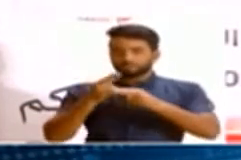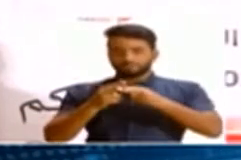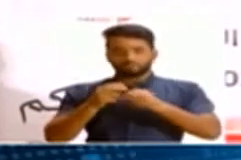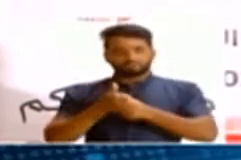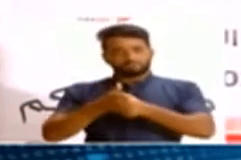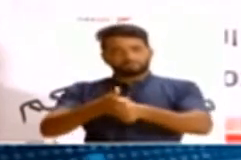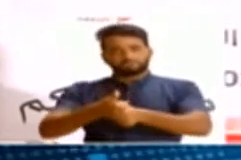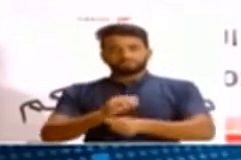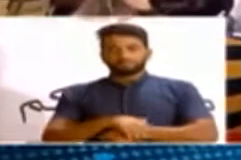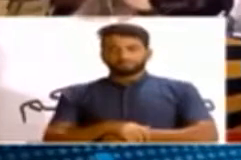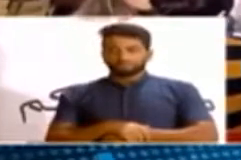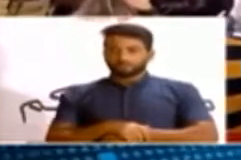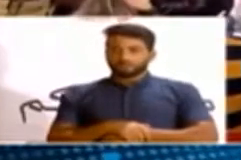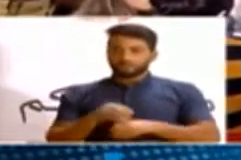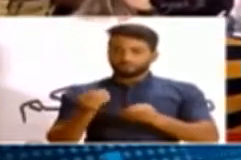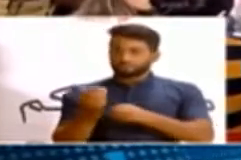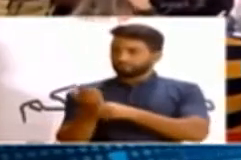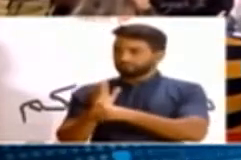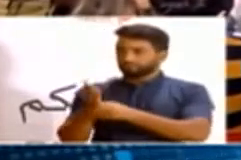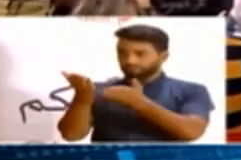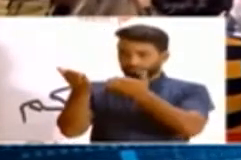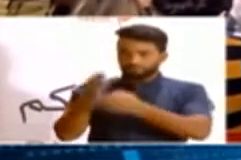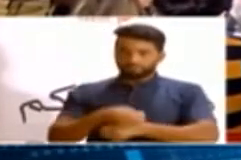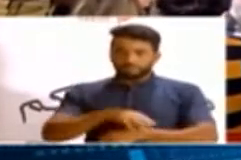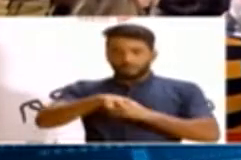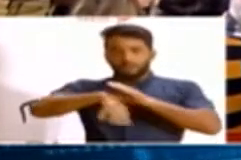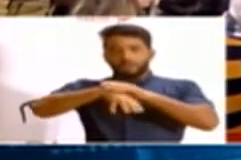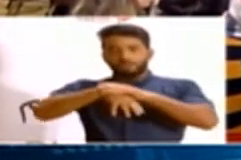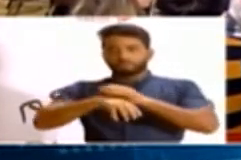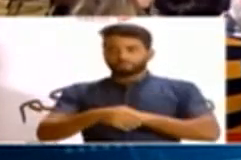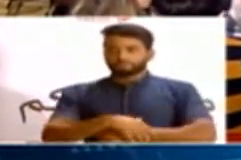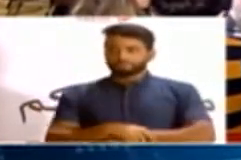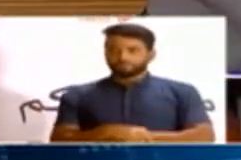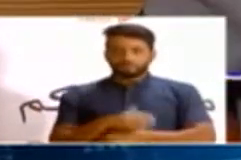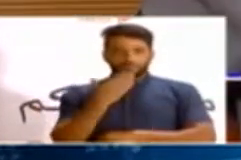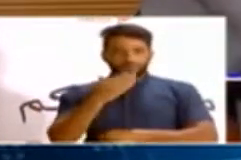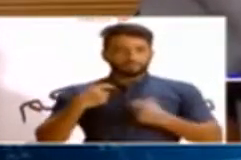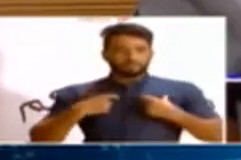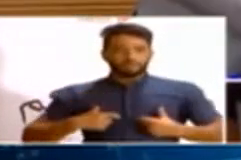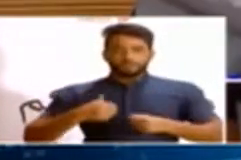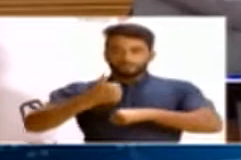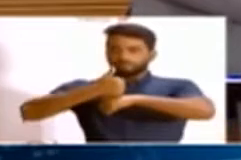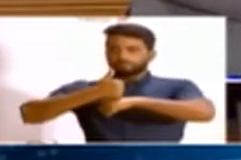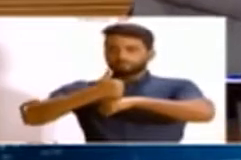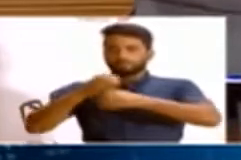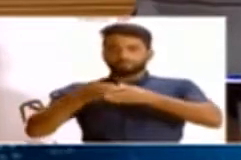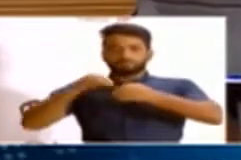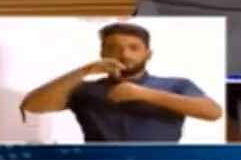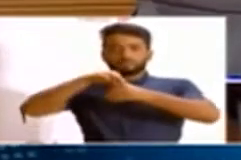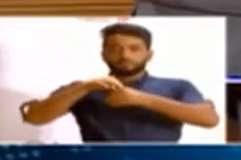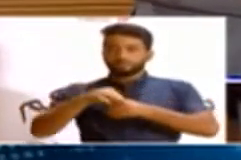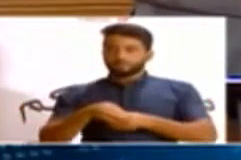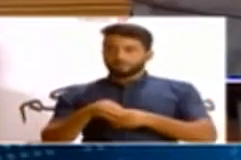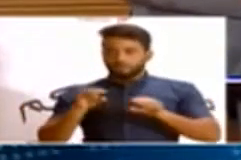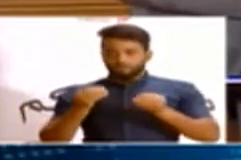المناظرات التلفزيونية، كما هو معمول به في كل الديمقراطيات العريقة في العالم.